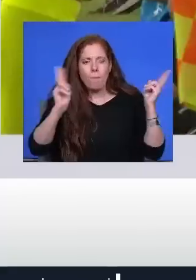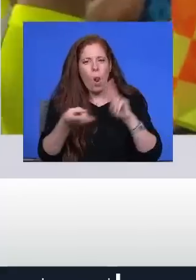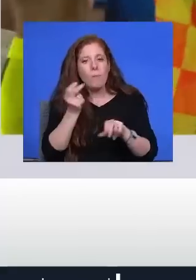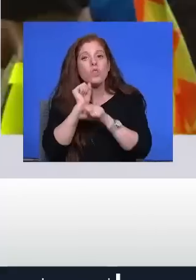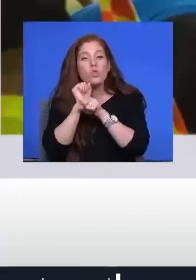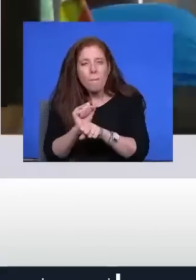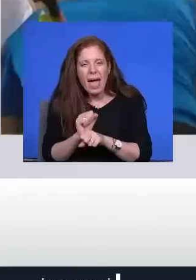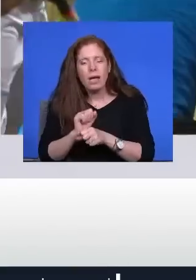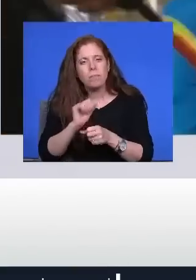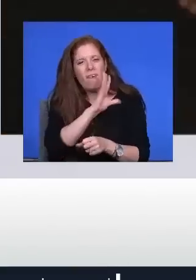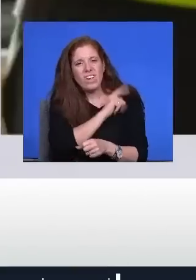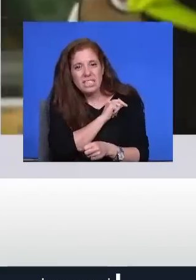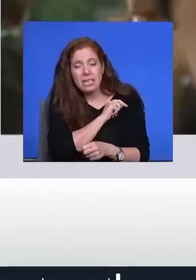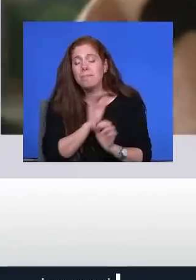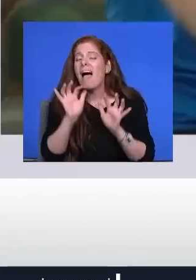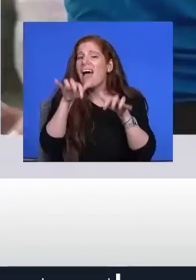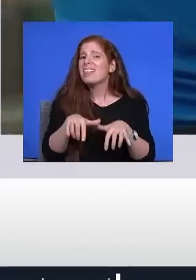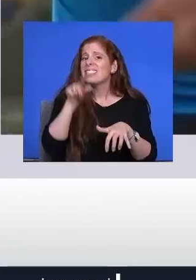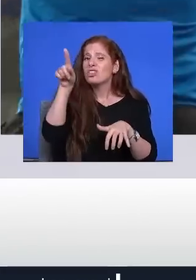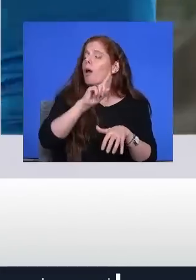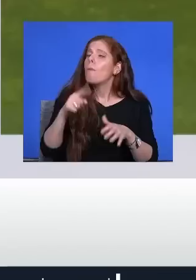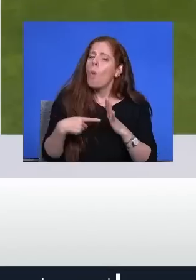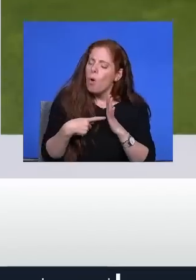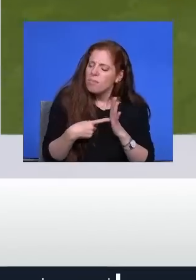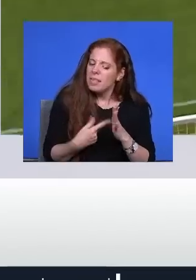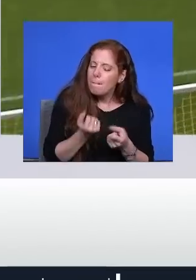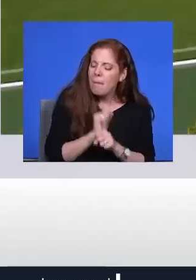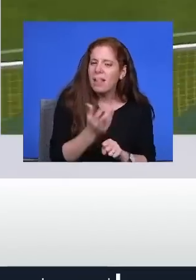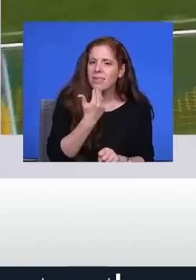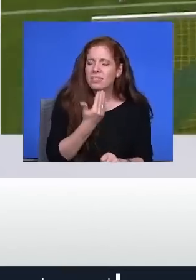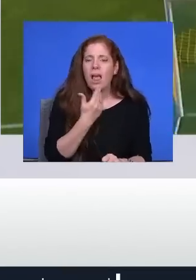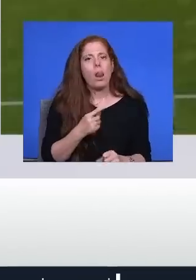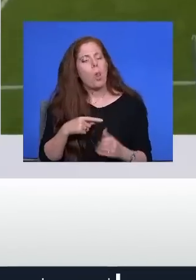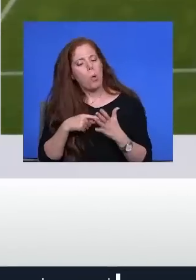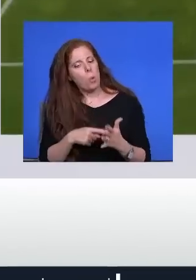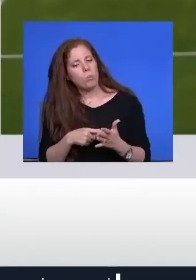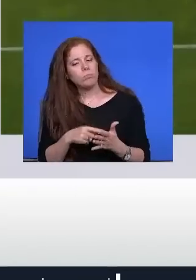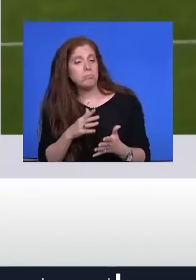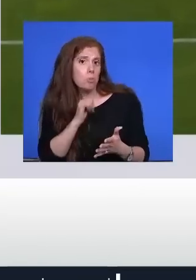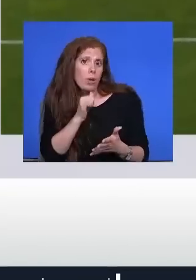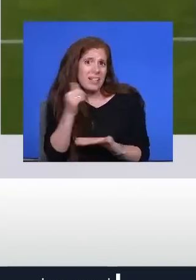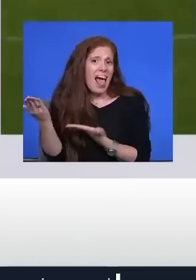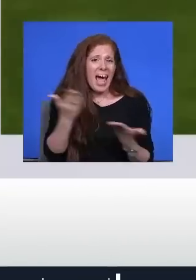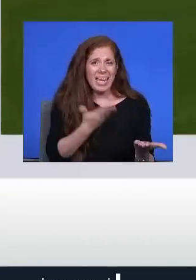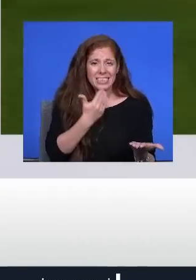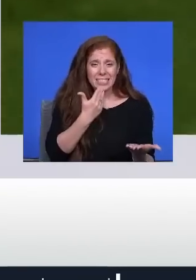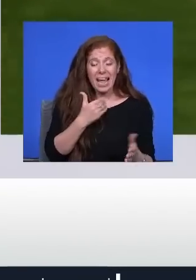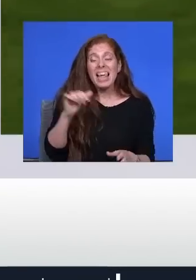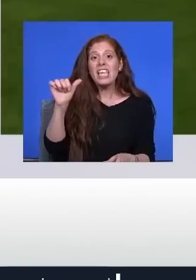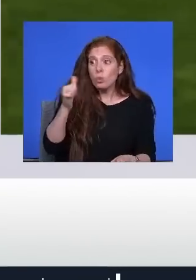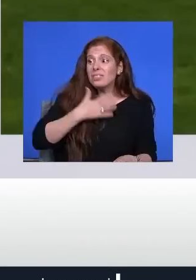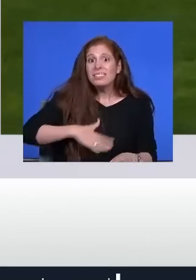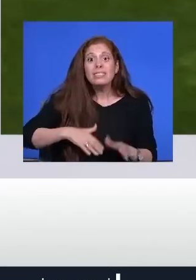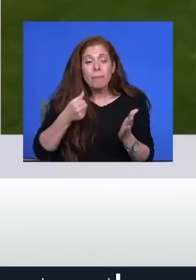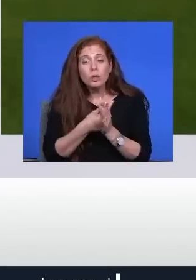בפלסטינים. הנשיא שם לא התבטא בעד ישראל, לא התבטא בעד אירוח ישראל. אינדונזיה בסוף כן רצתה מאוד מאוד לארח את